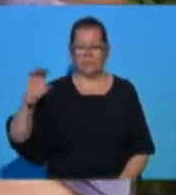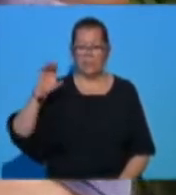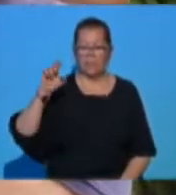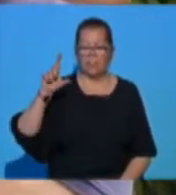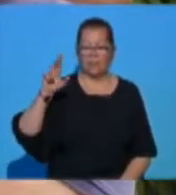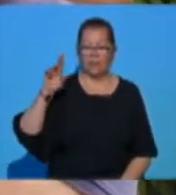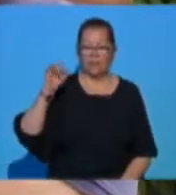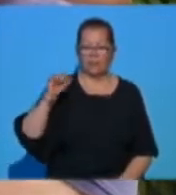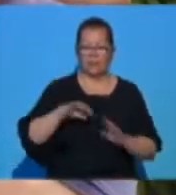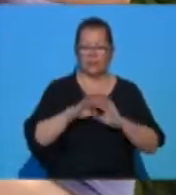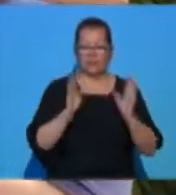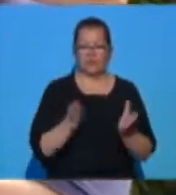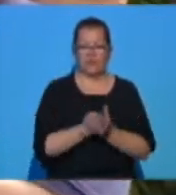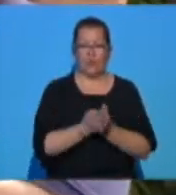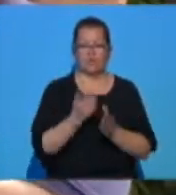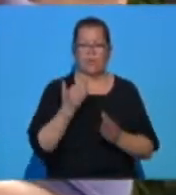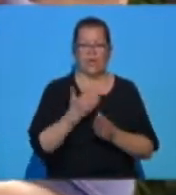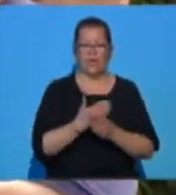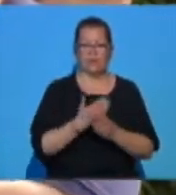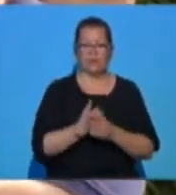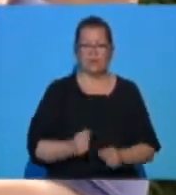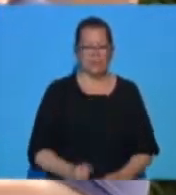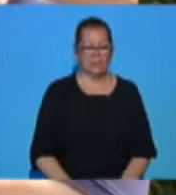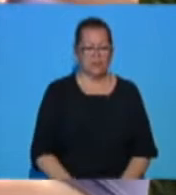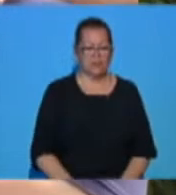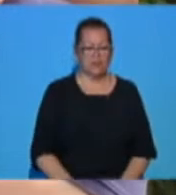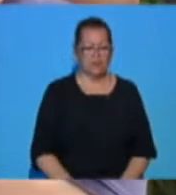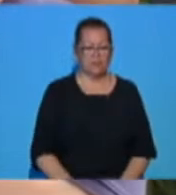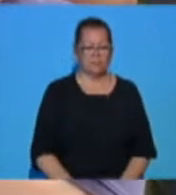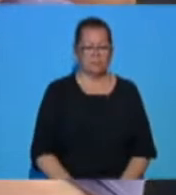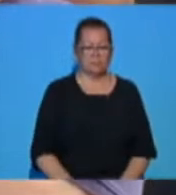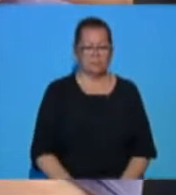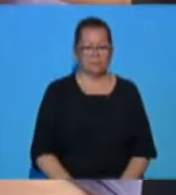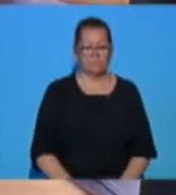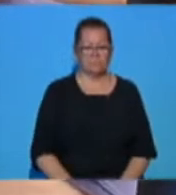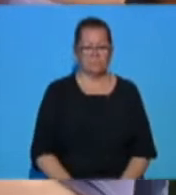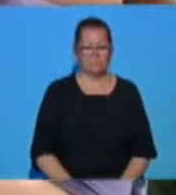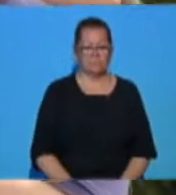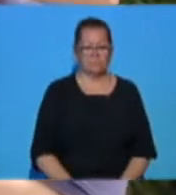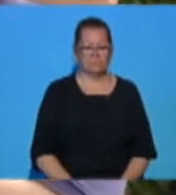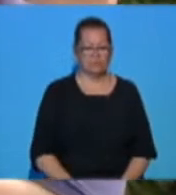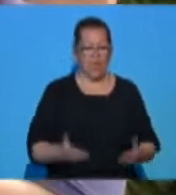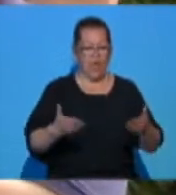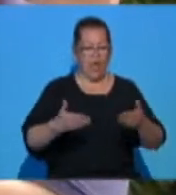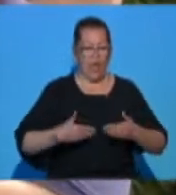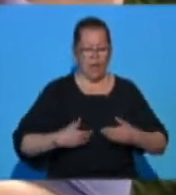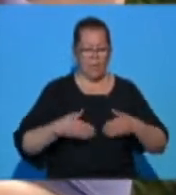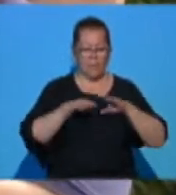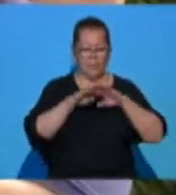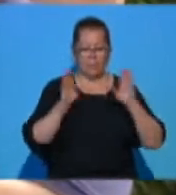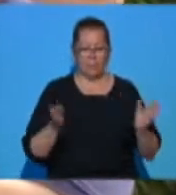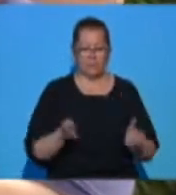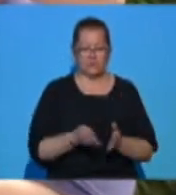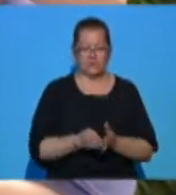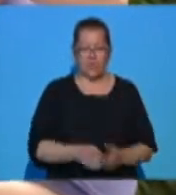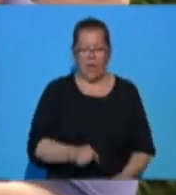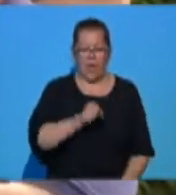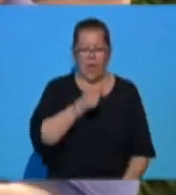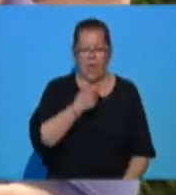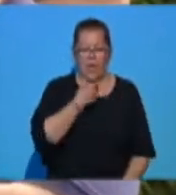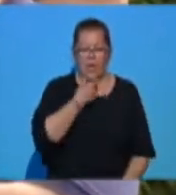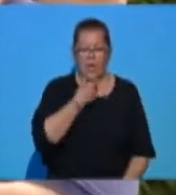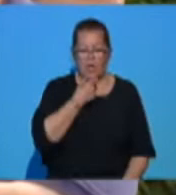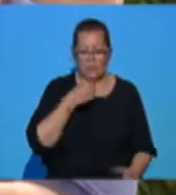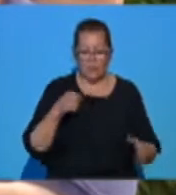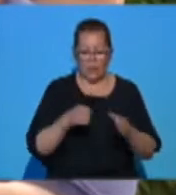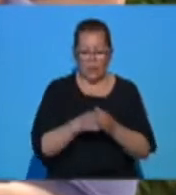conform cererilor, ceea ce trebuia să trimitem. Am primit tot, vechime, grupa